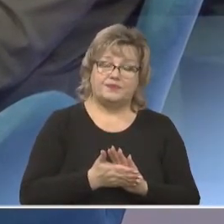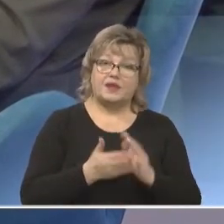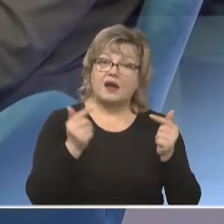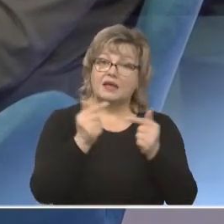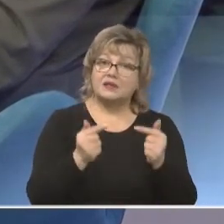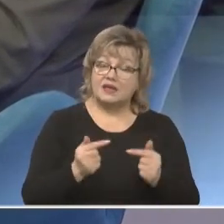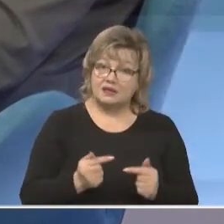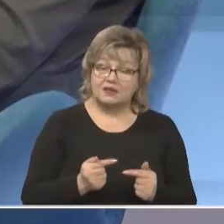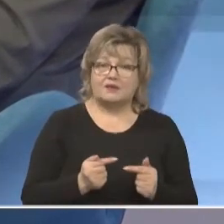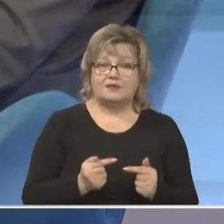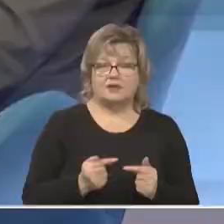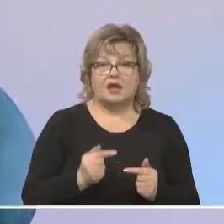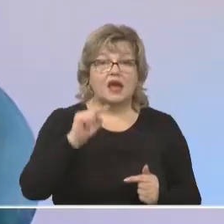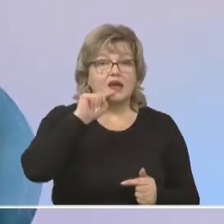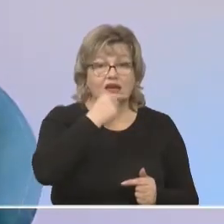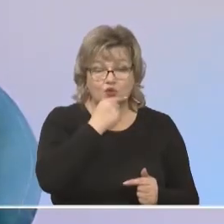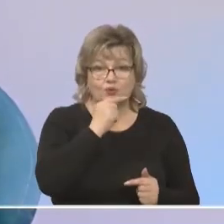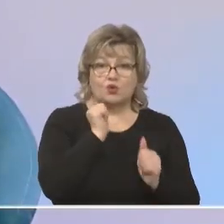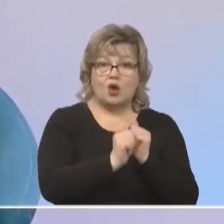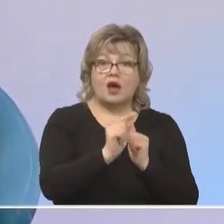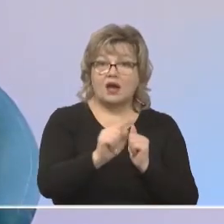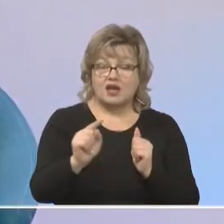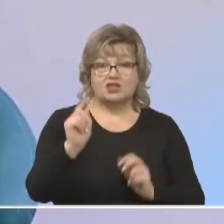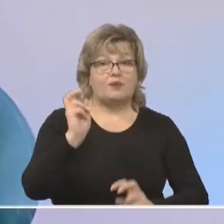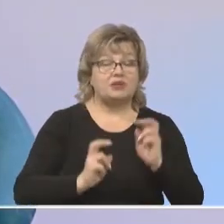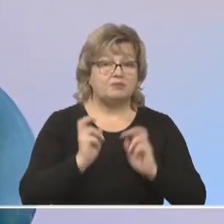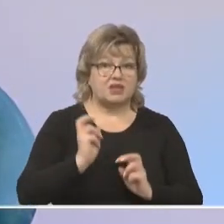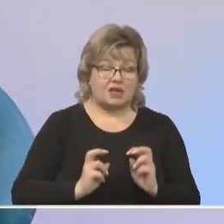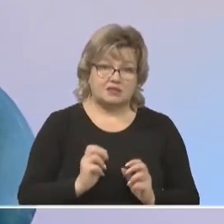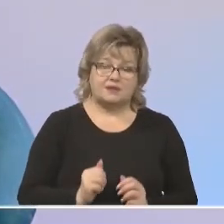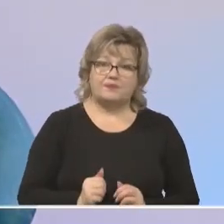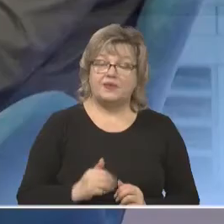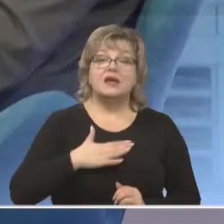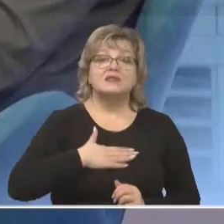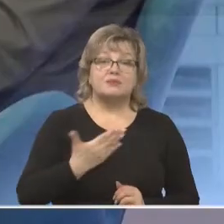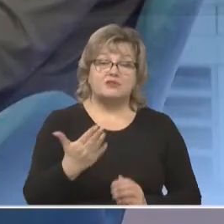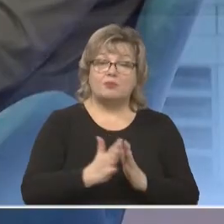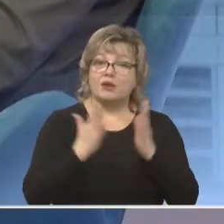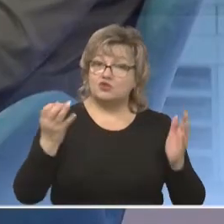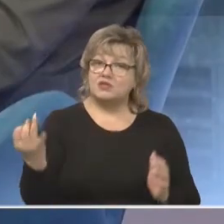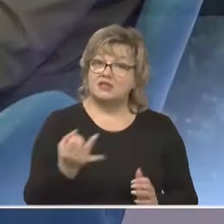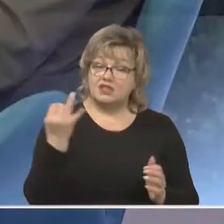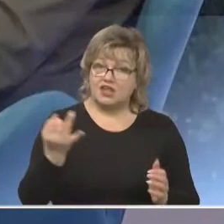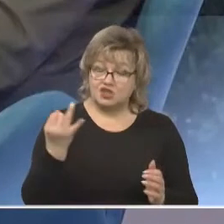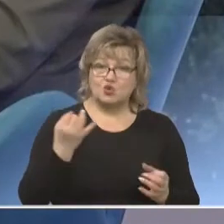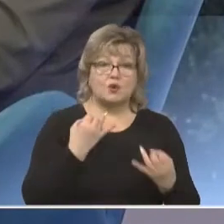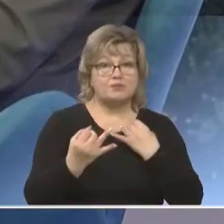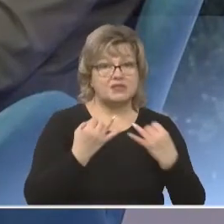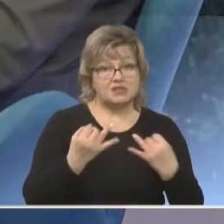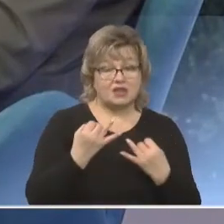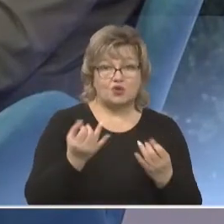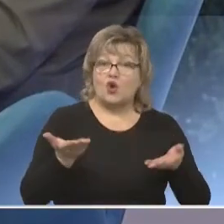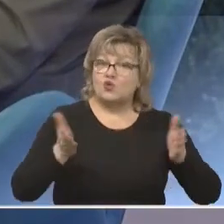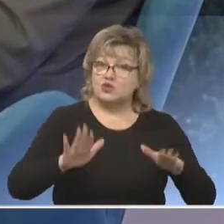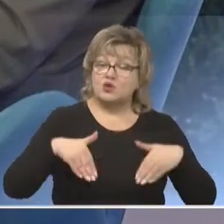конкретно экономику каждого конкретного предприятия. Спасибо вам большое за интересную беседу.